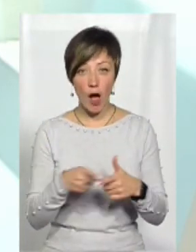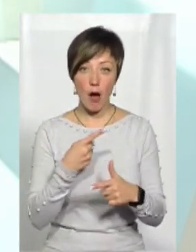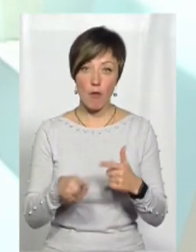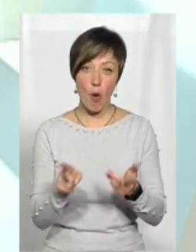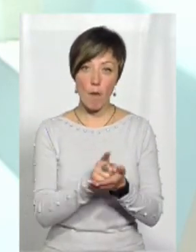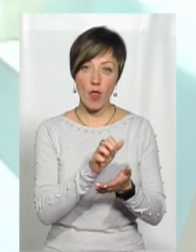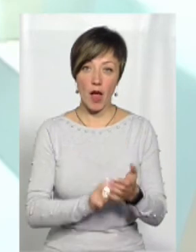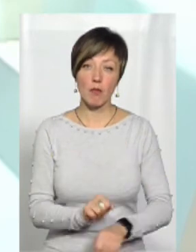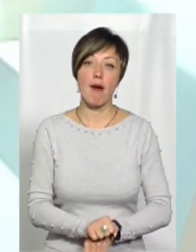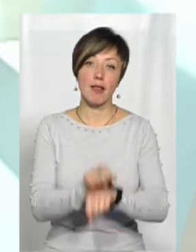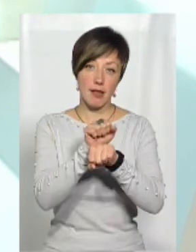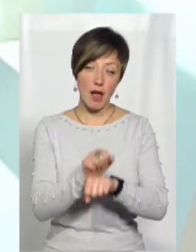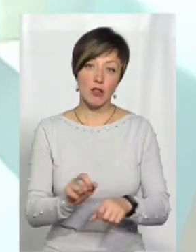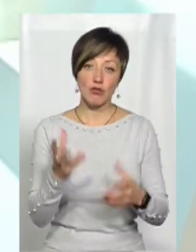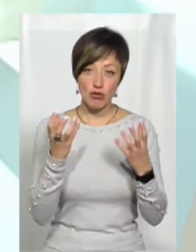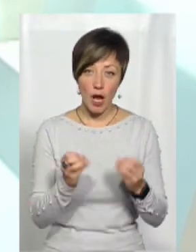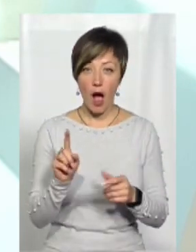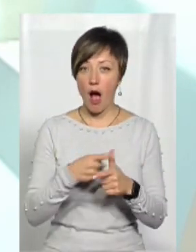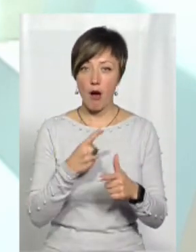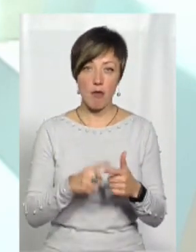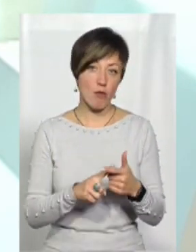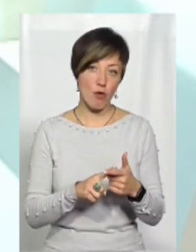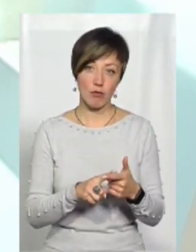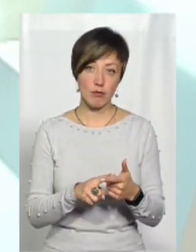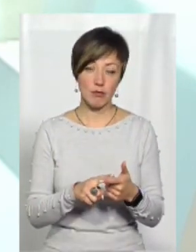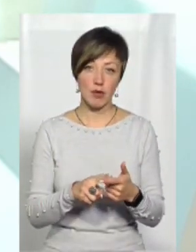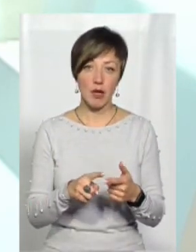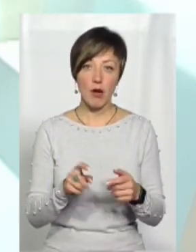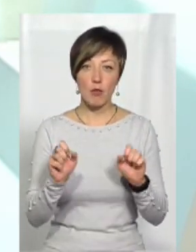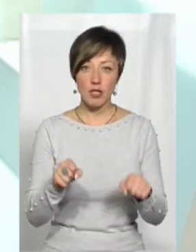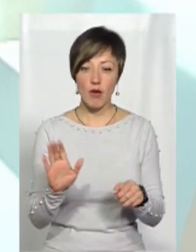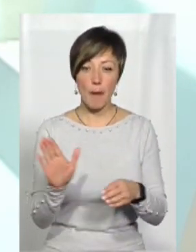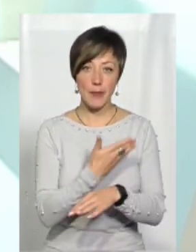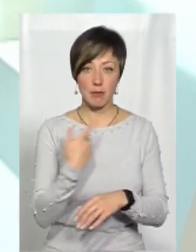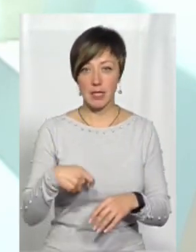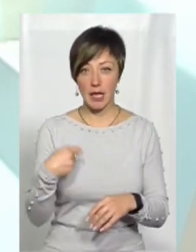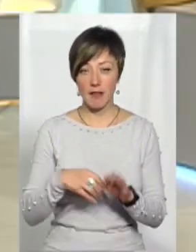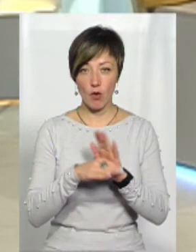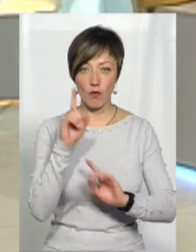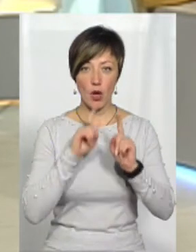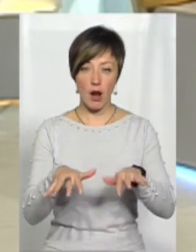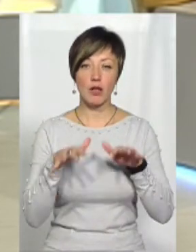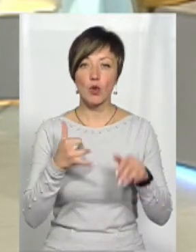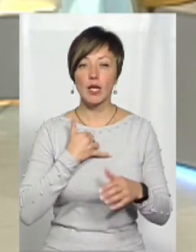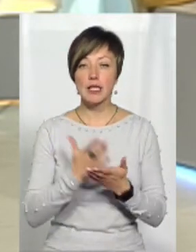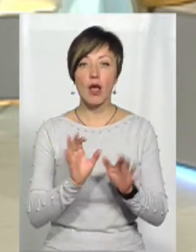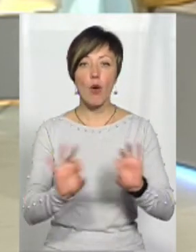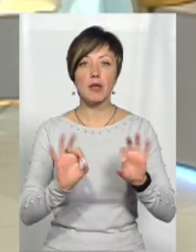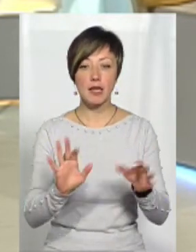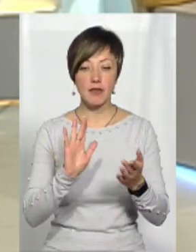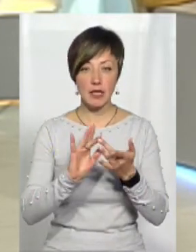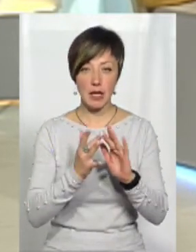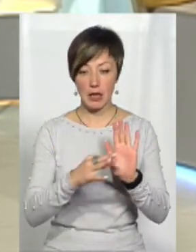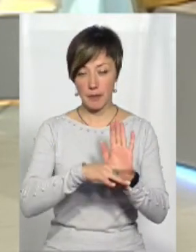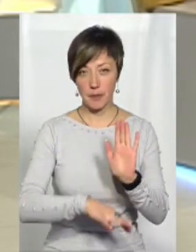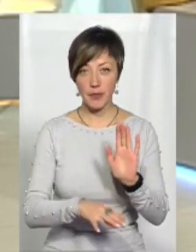або податковий майдан ще один, або повне непідкорення і, можливо, навіть імпічмент президента і Верховної Ради. У нас є коментар у соціальній